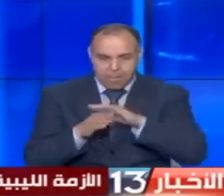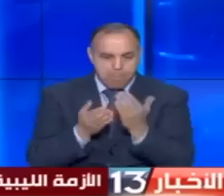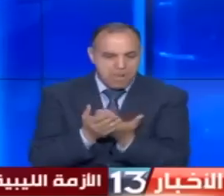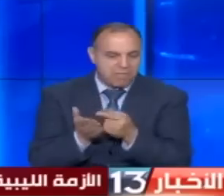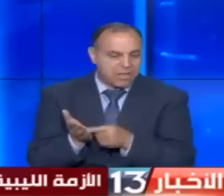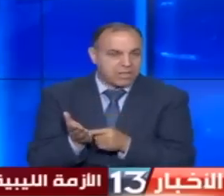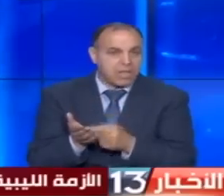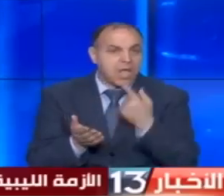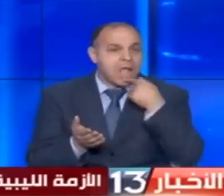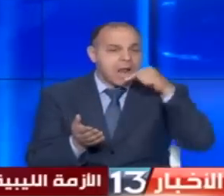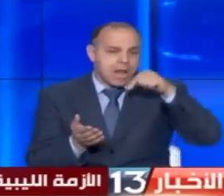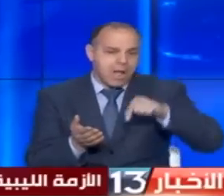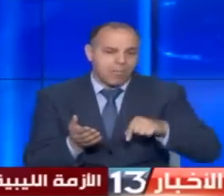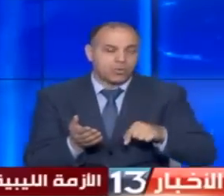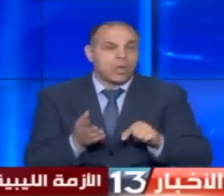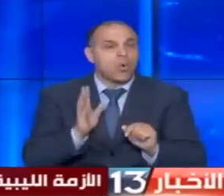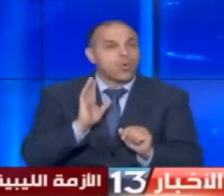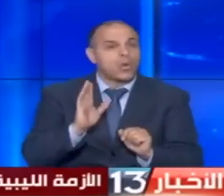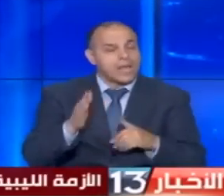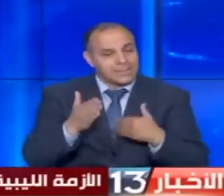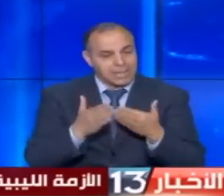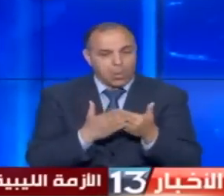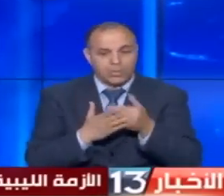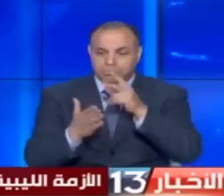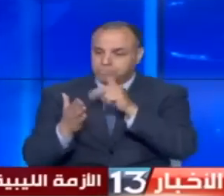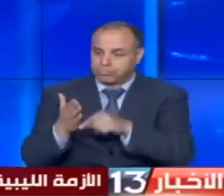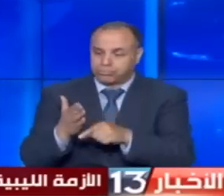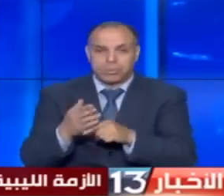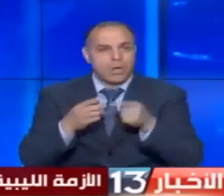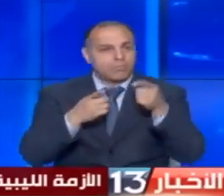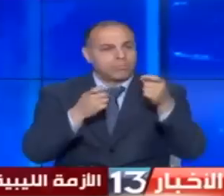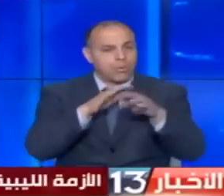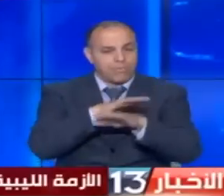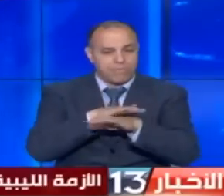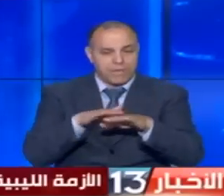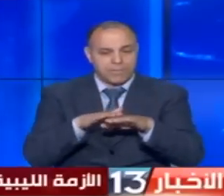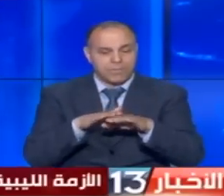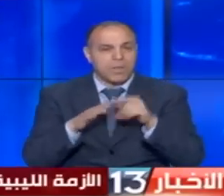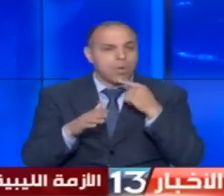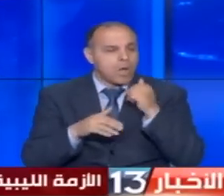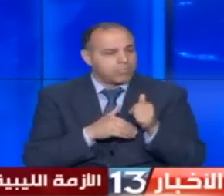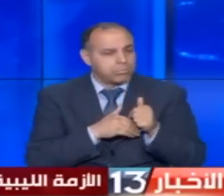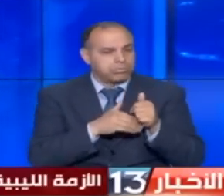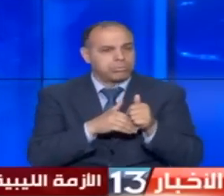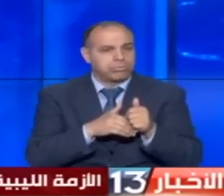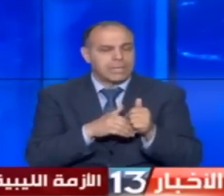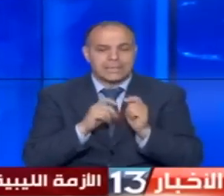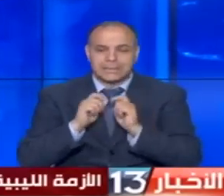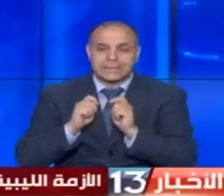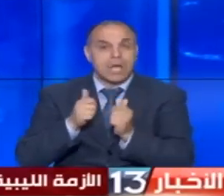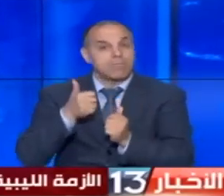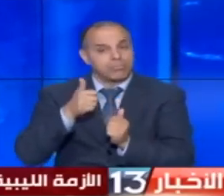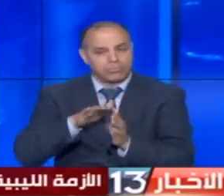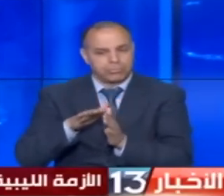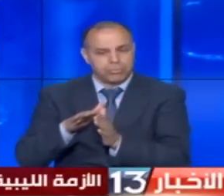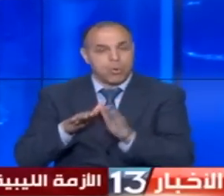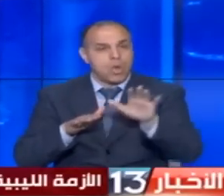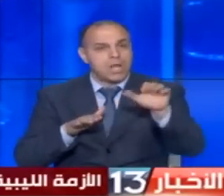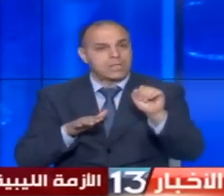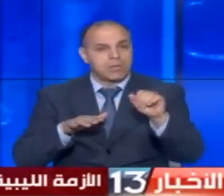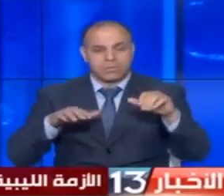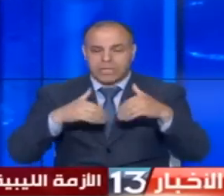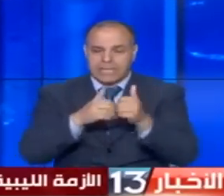مشددا على ضروره التوصل الى اتفاق لوقف اطلاق النار واستئناف العمليه السياسيه ودعوه فرق